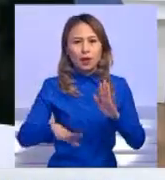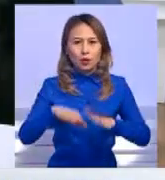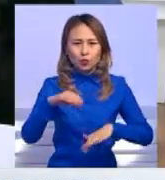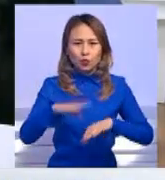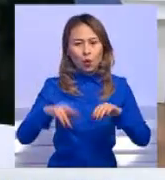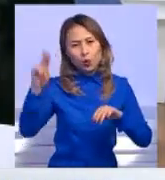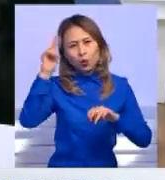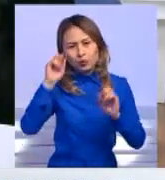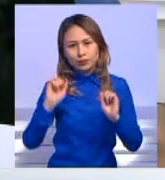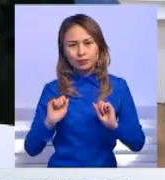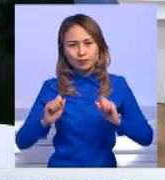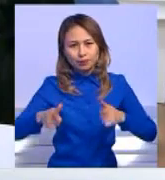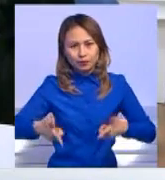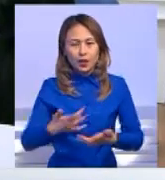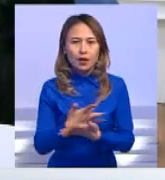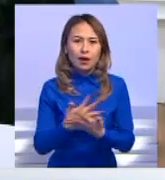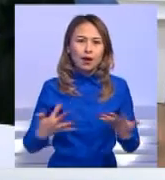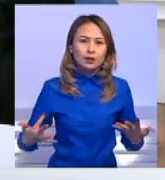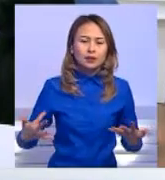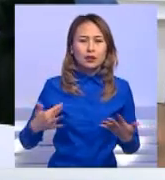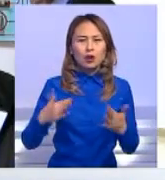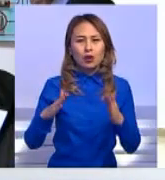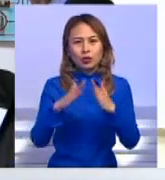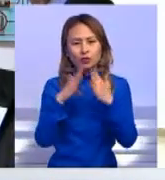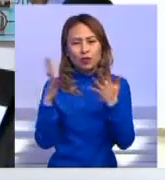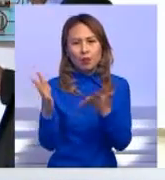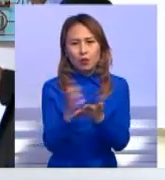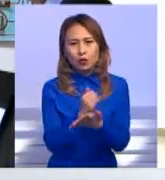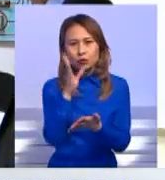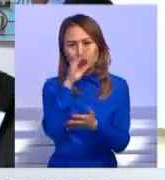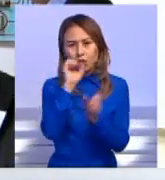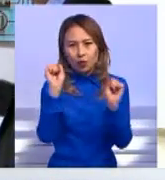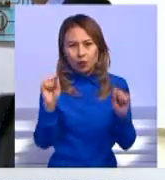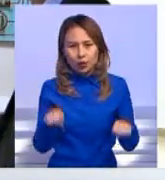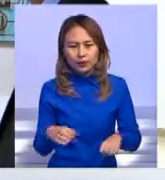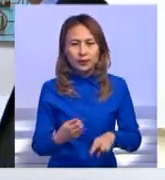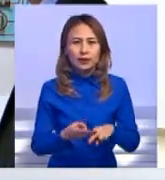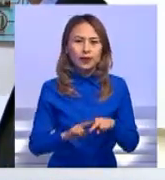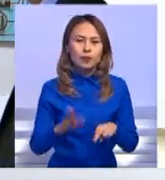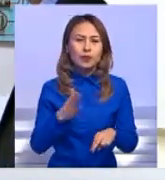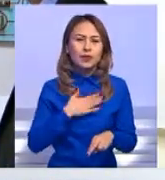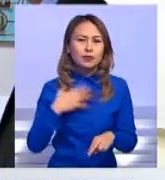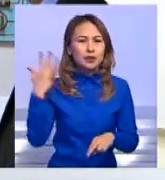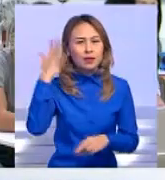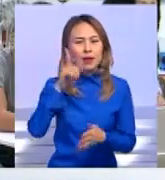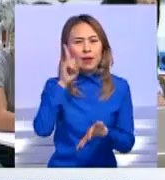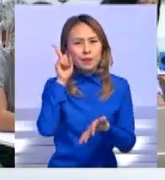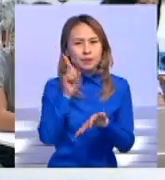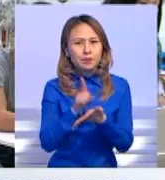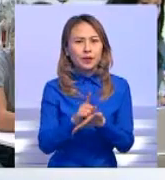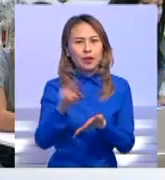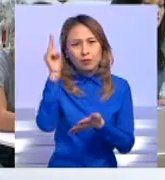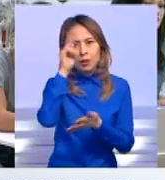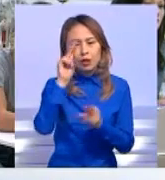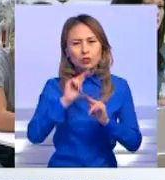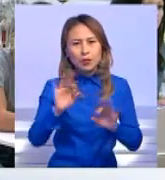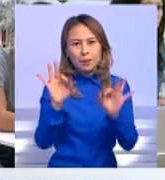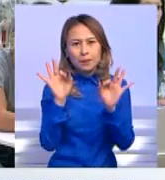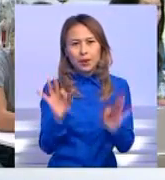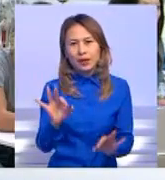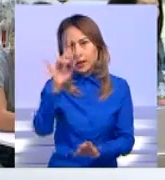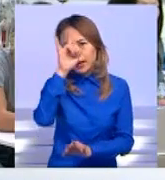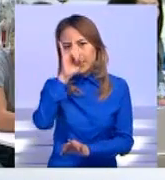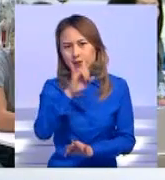жұмысқа орналастырып, болашақта олардың баспана алуына мүмкіндік тудырып отыр. Біздің ендігі міндетіміз алаңсыз білім алып,